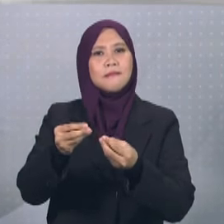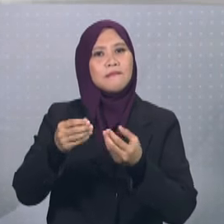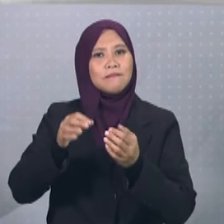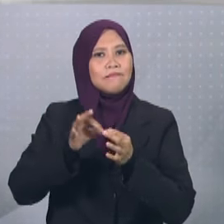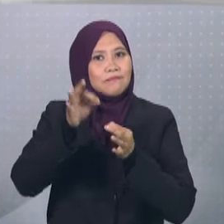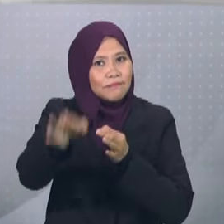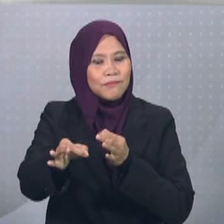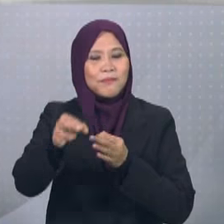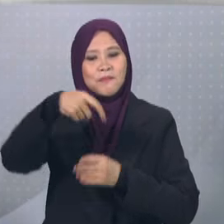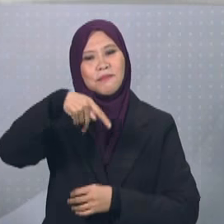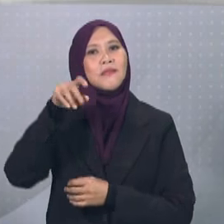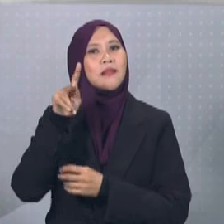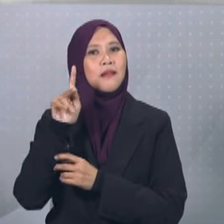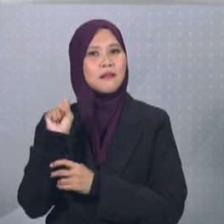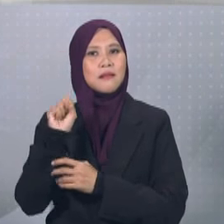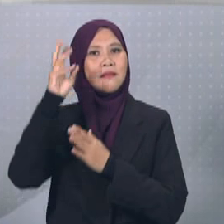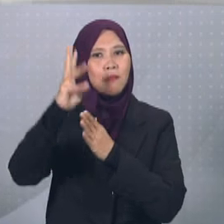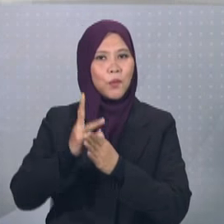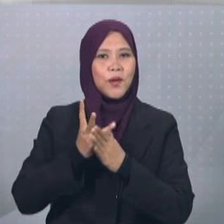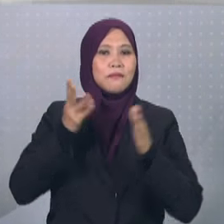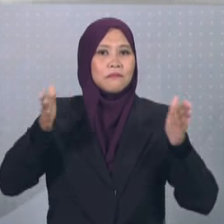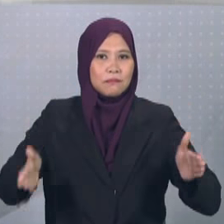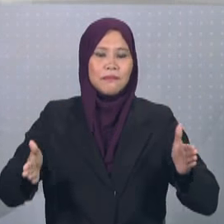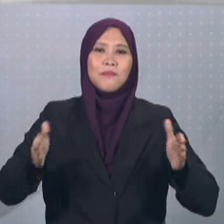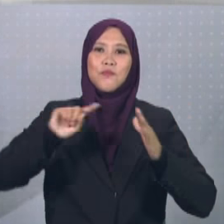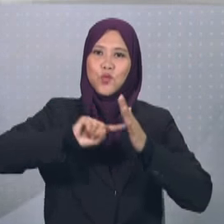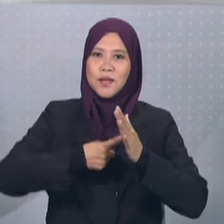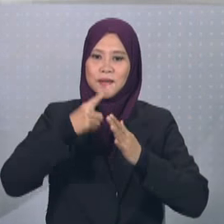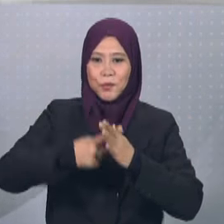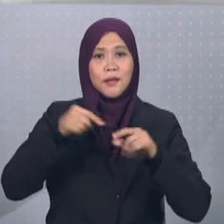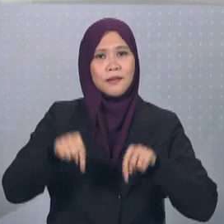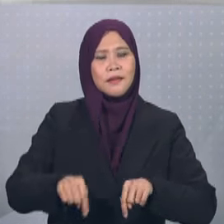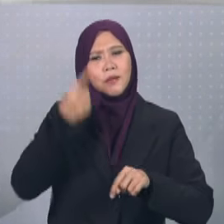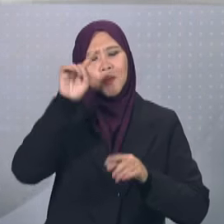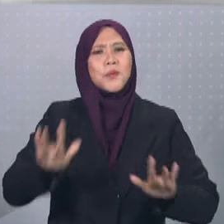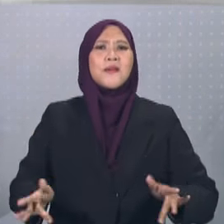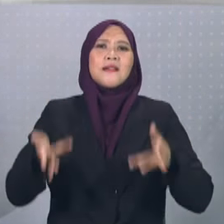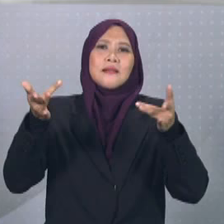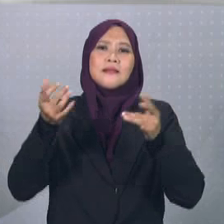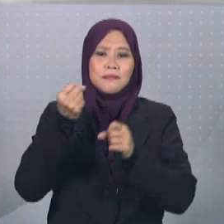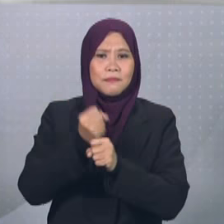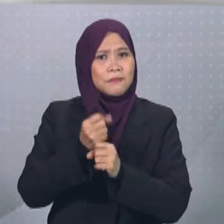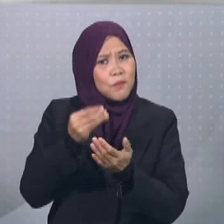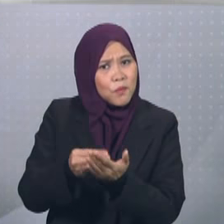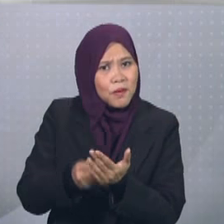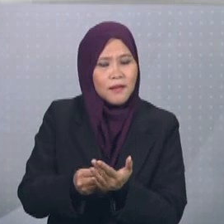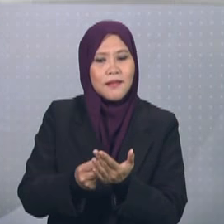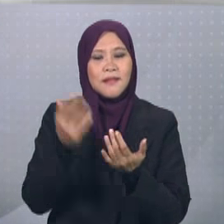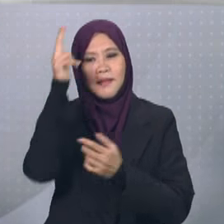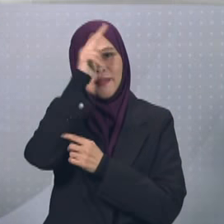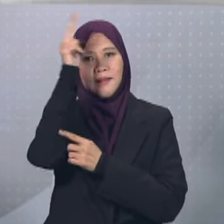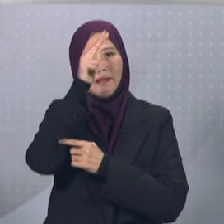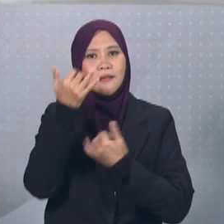atas bayaran ansuran PKS selama 6 bulan mulai bulan ini. Selain meringankan beban kewangan PKS, kerajaan juga